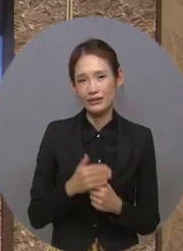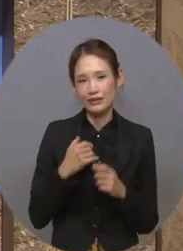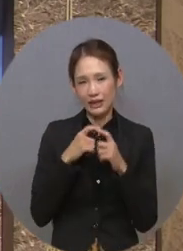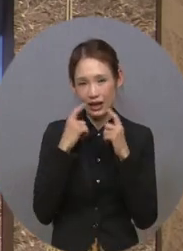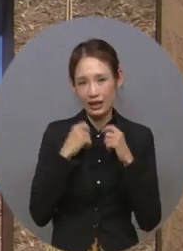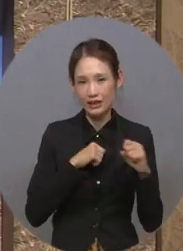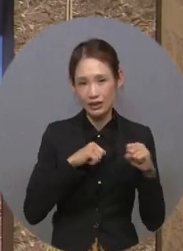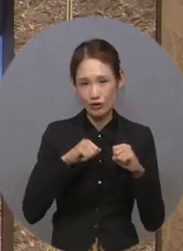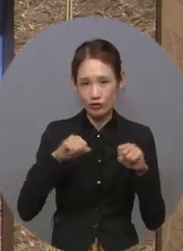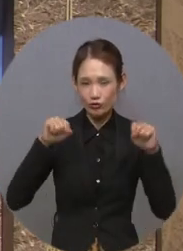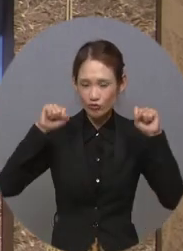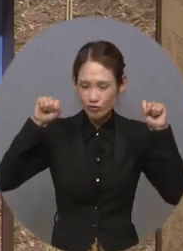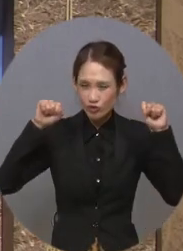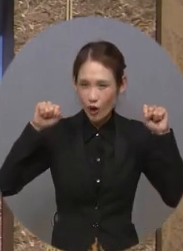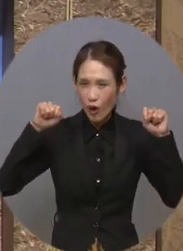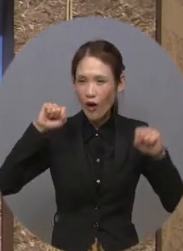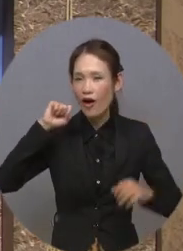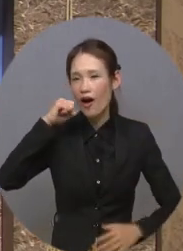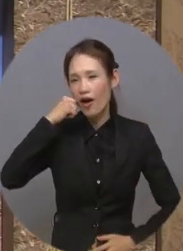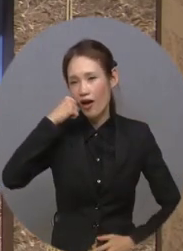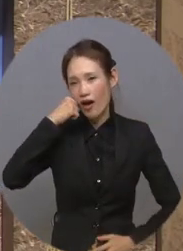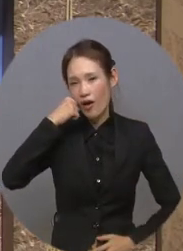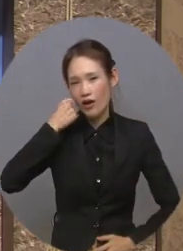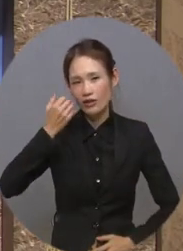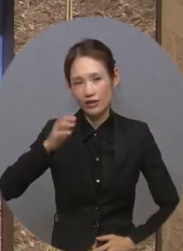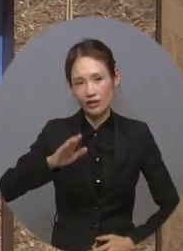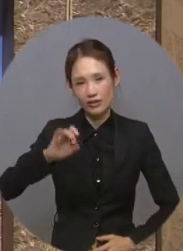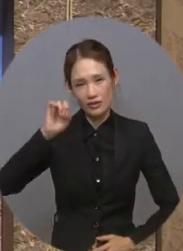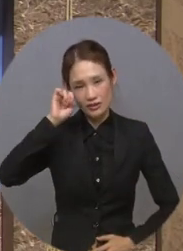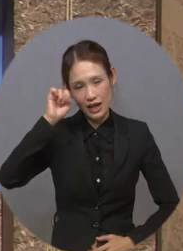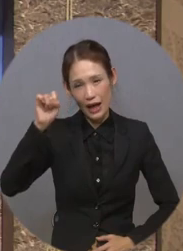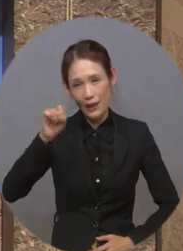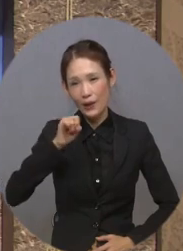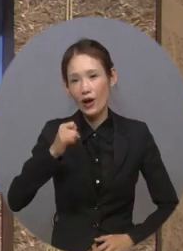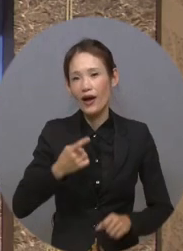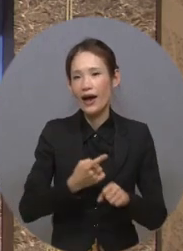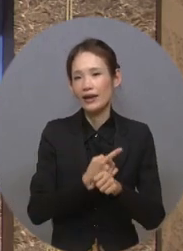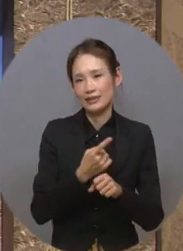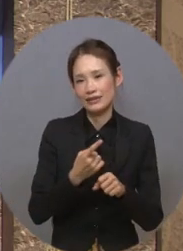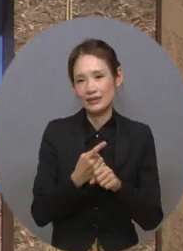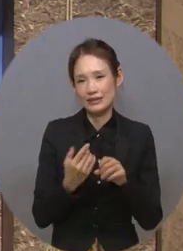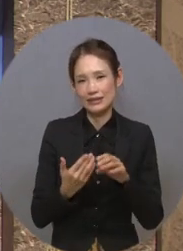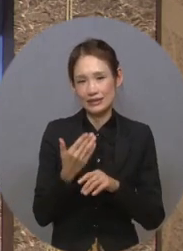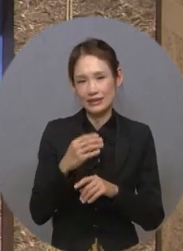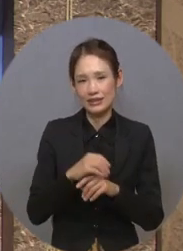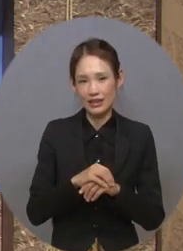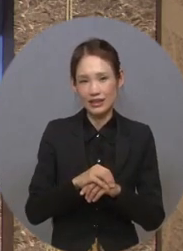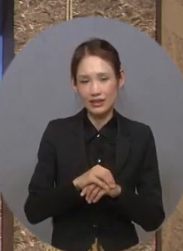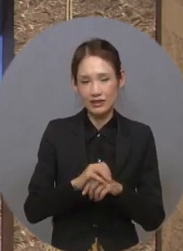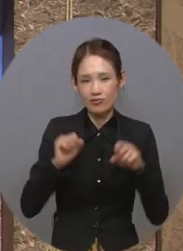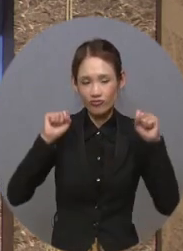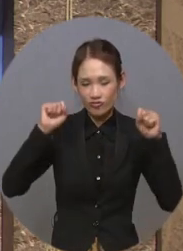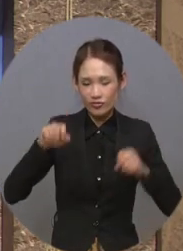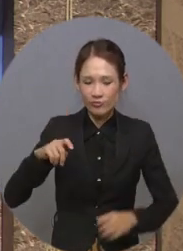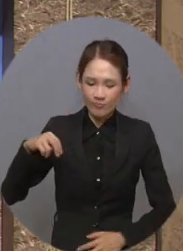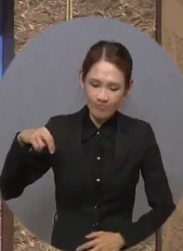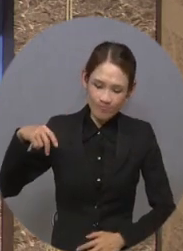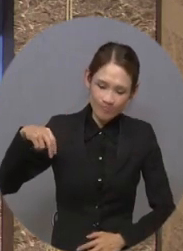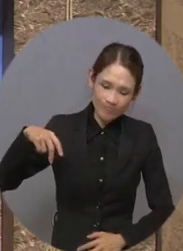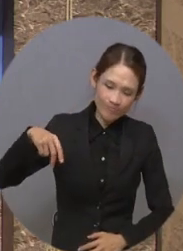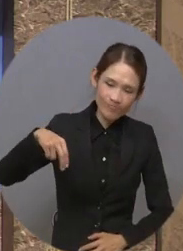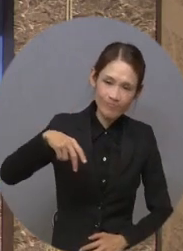행동, 운동을 할 수가 없었는데 네. 요새는 새벽에 한 시간 이상을 이제 만보 이상을